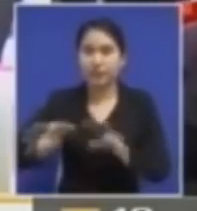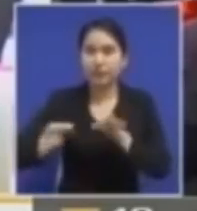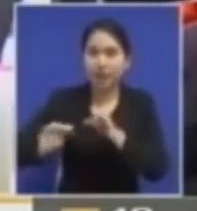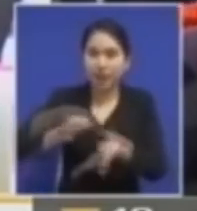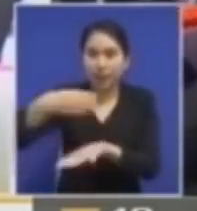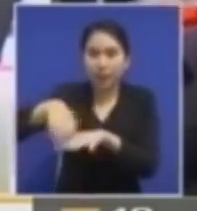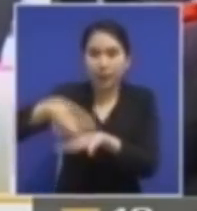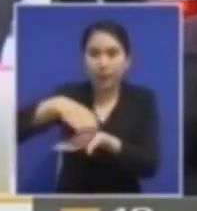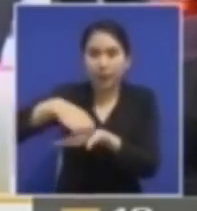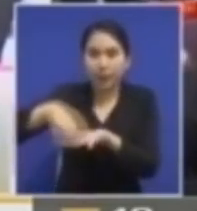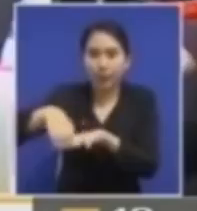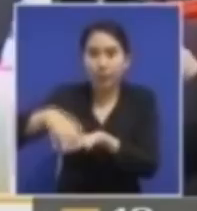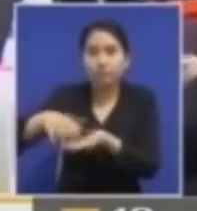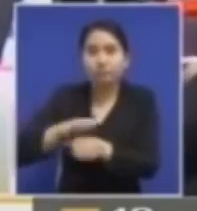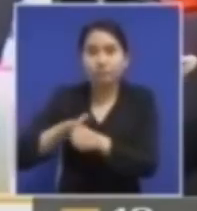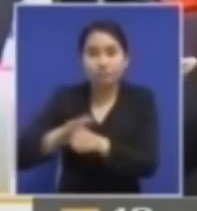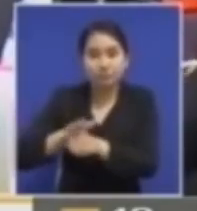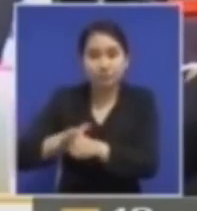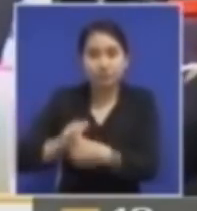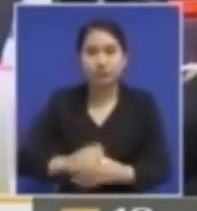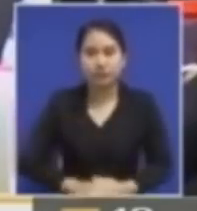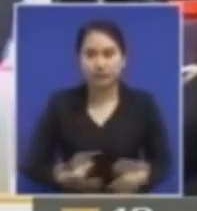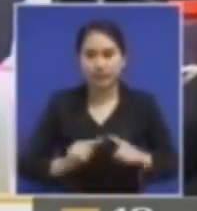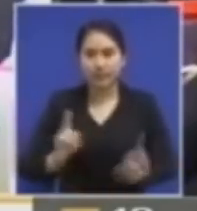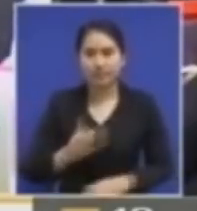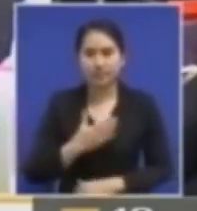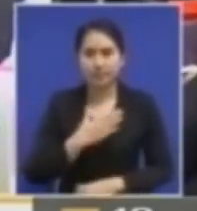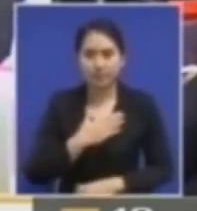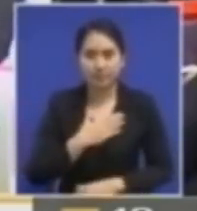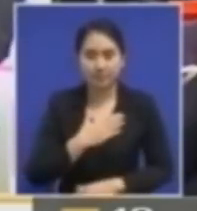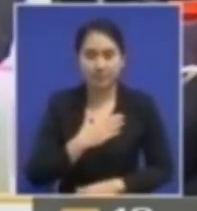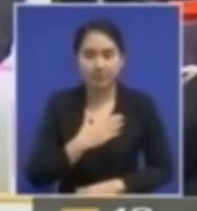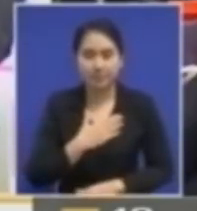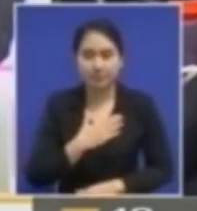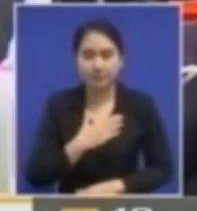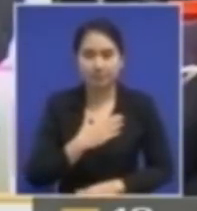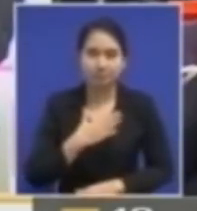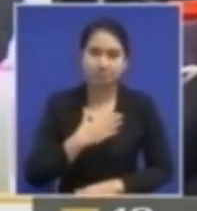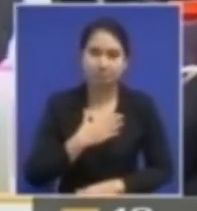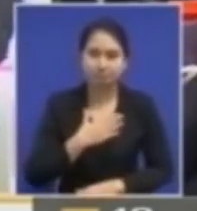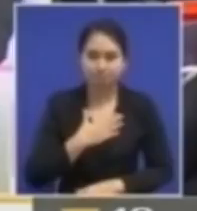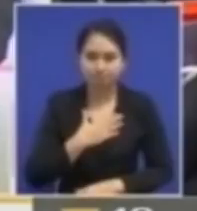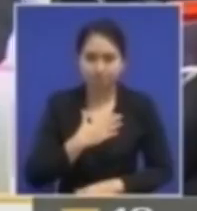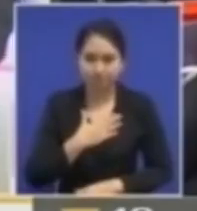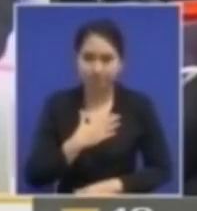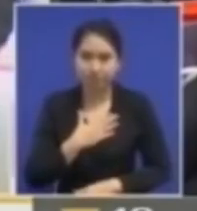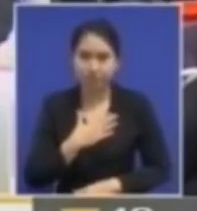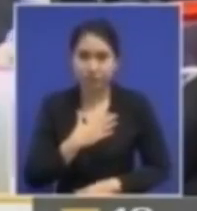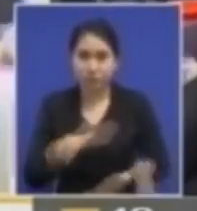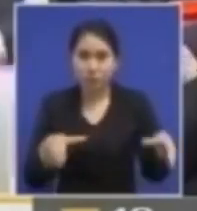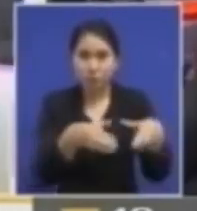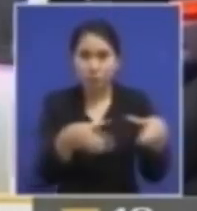ภาแห่งนี้ไปพอสมควรแต่ว่าสิ่งที่พวกกระผมด้วยความเคารพ7พรรคครับที่เราร่ว